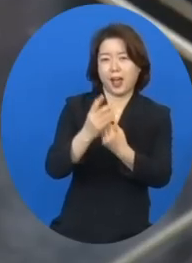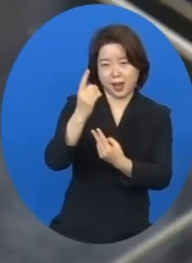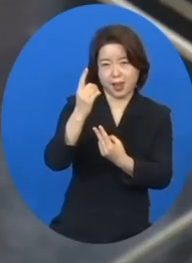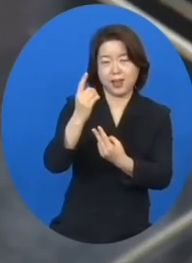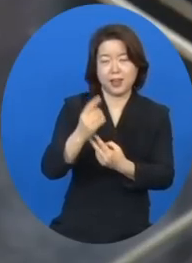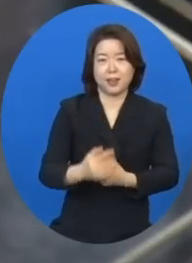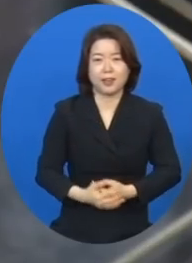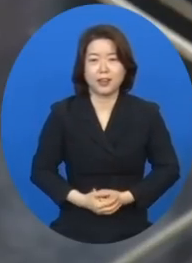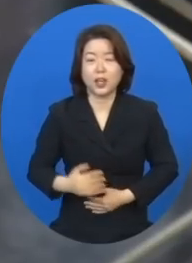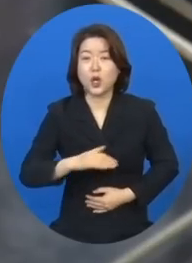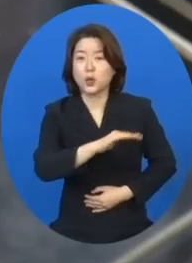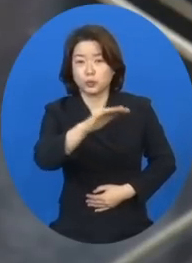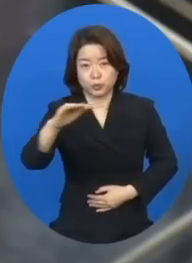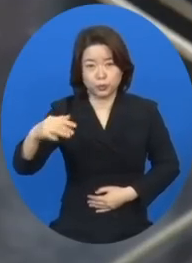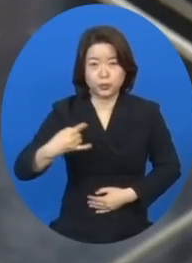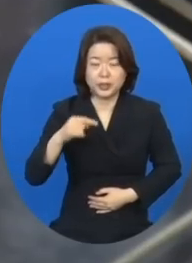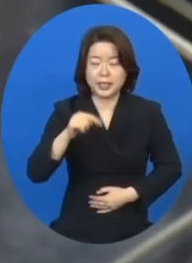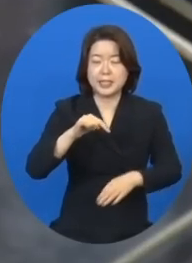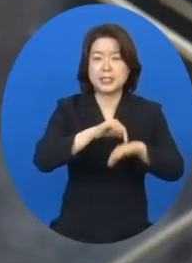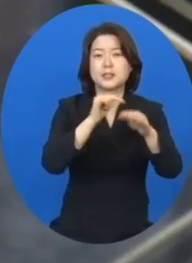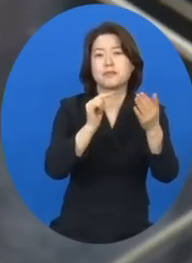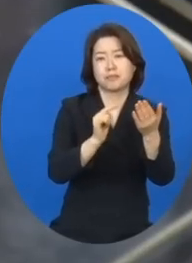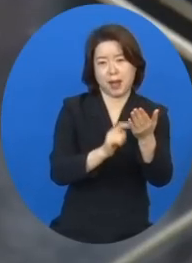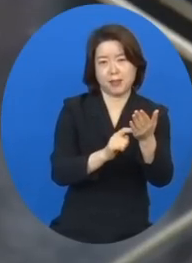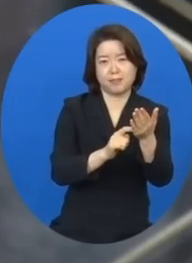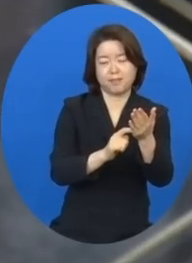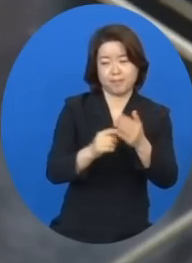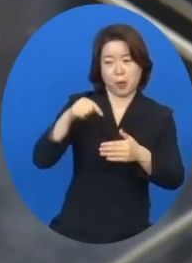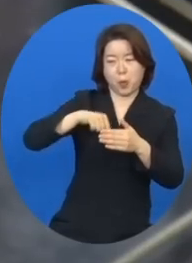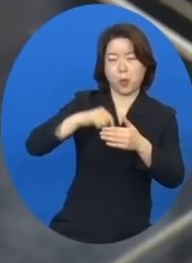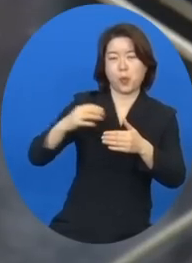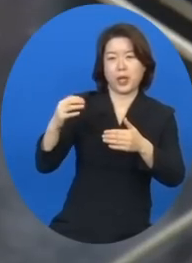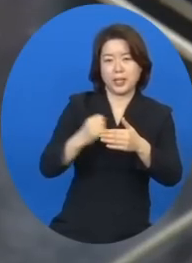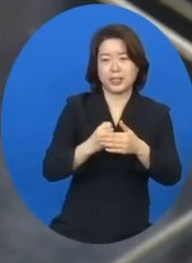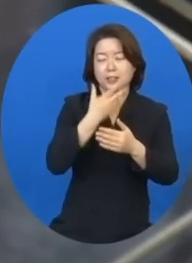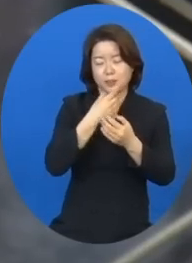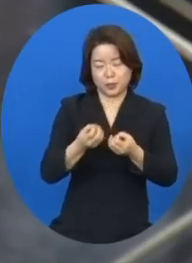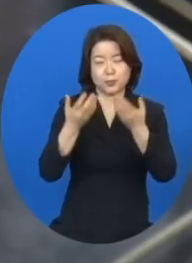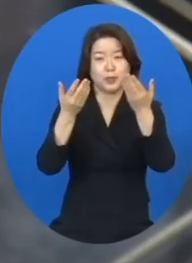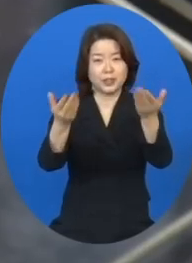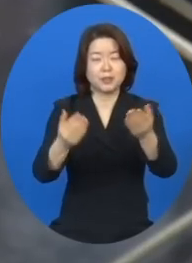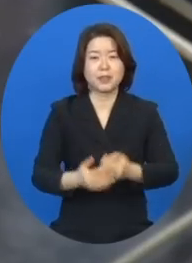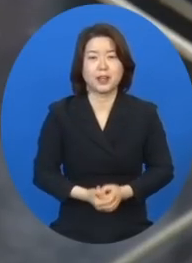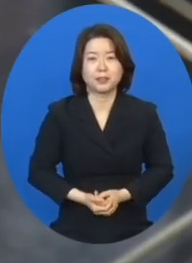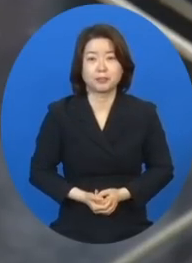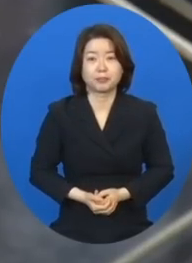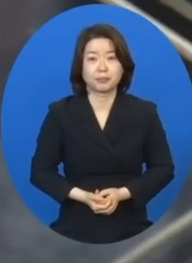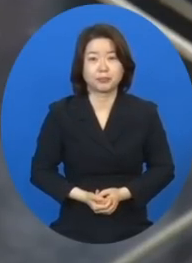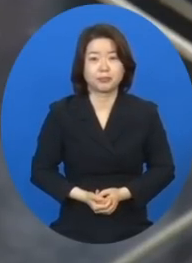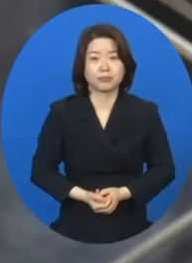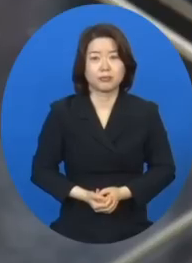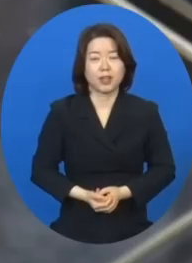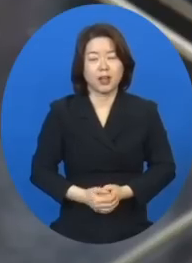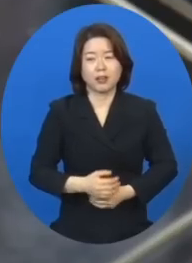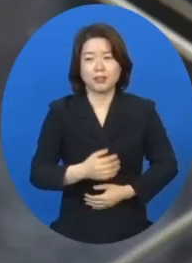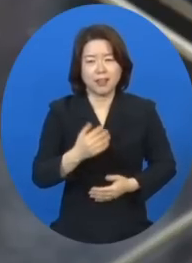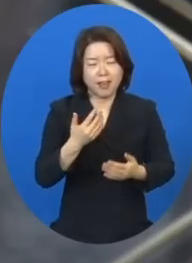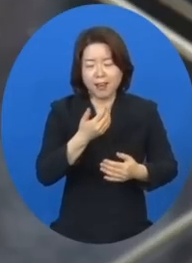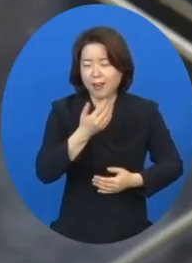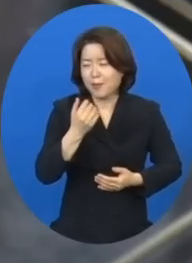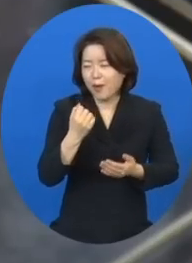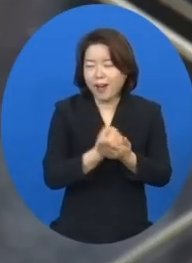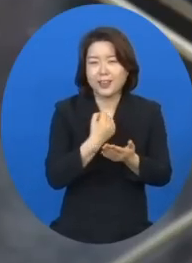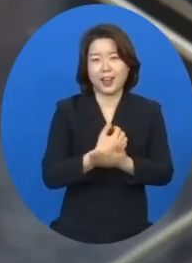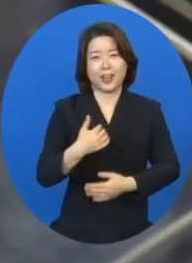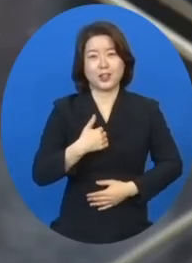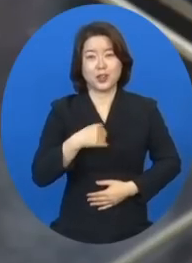있습니다. 우리에게 이 마음이 있기를 축복합니다. 그런데 제게 이 마음이 없었어요.